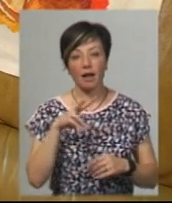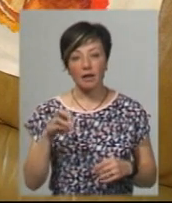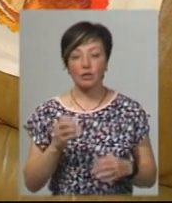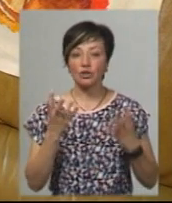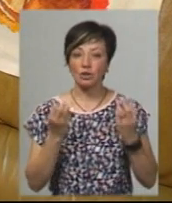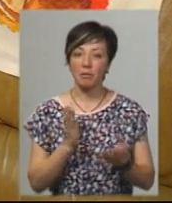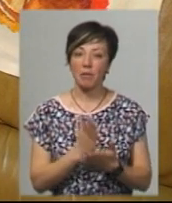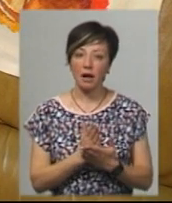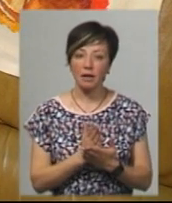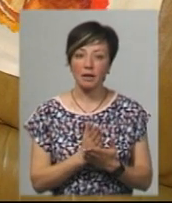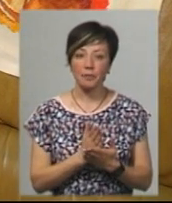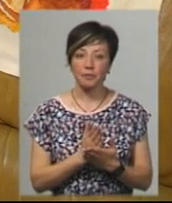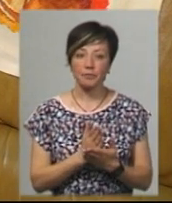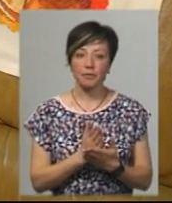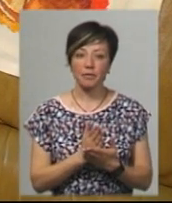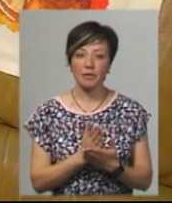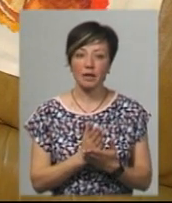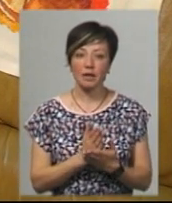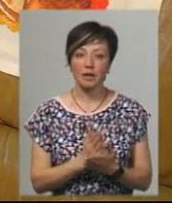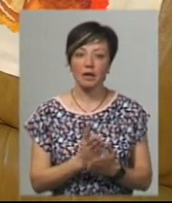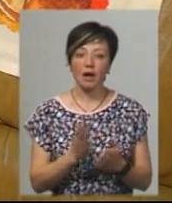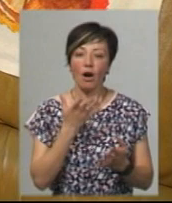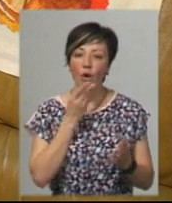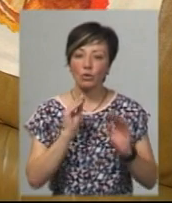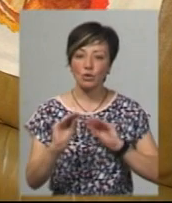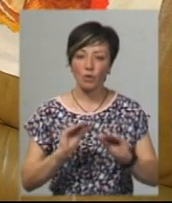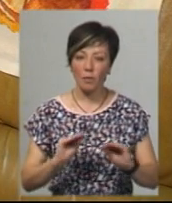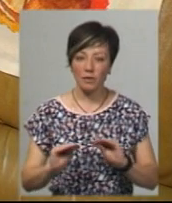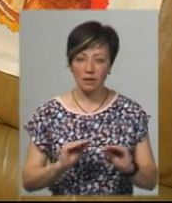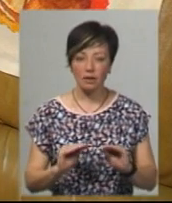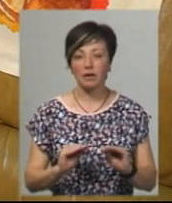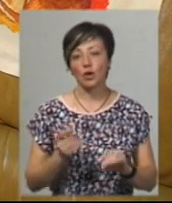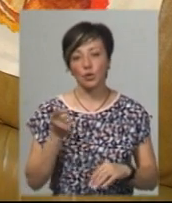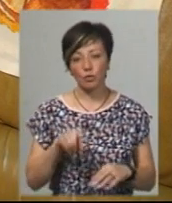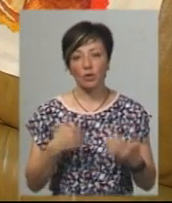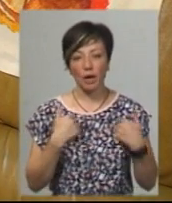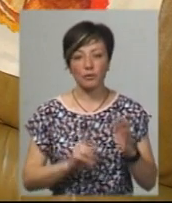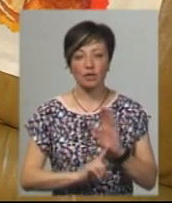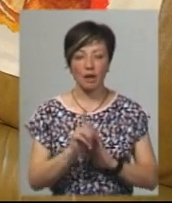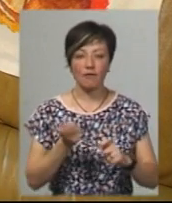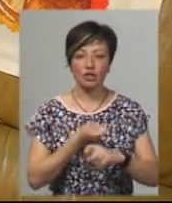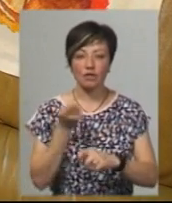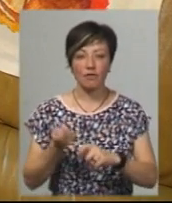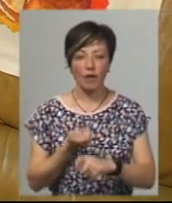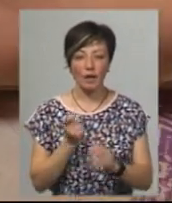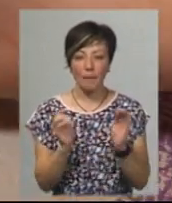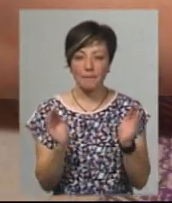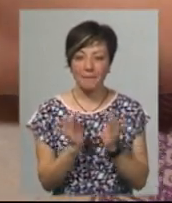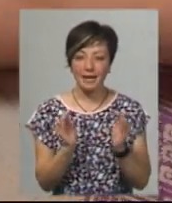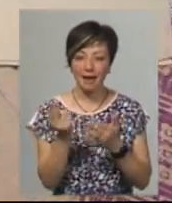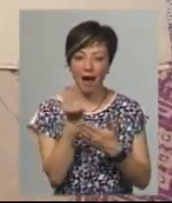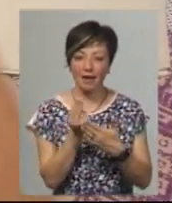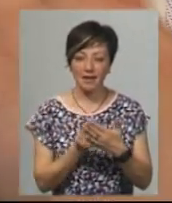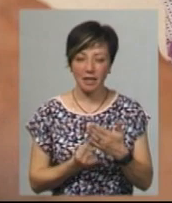вона ще мала і якісь оздоблювання. Тому я почала вишивати міні-картини.